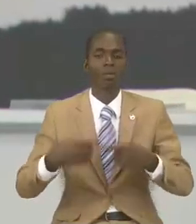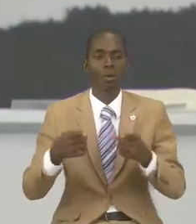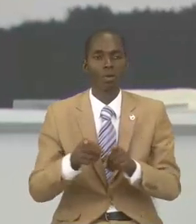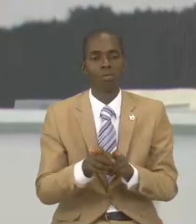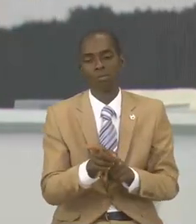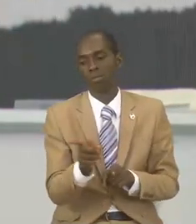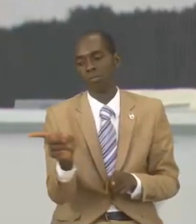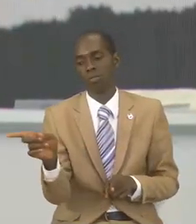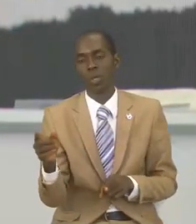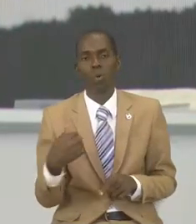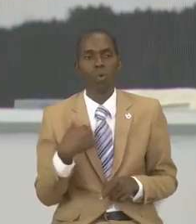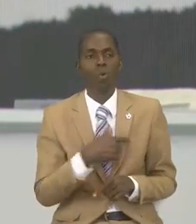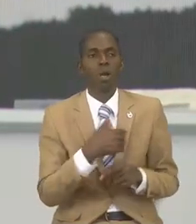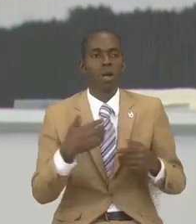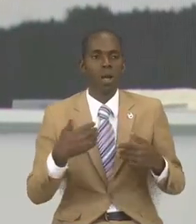Chacun